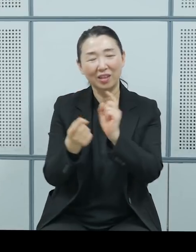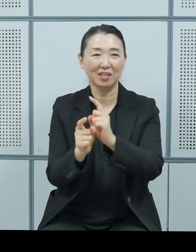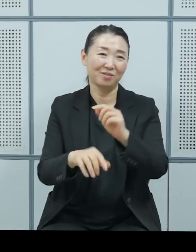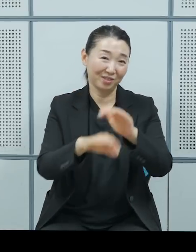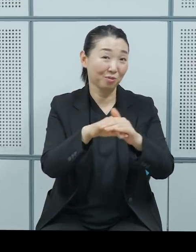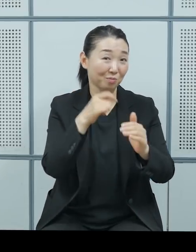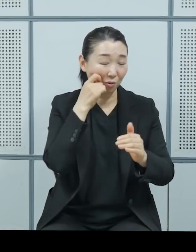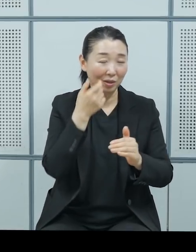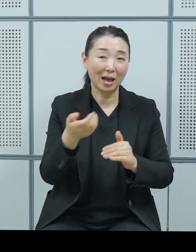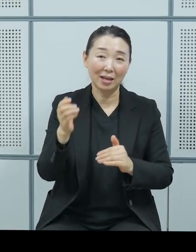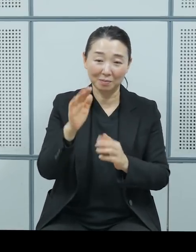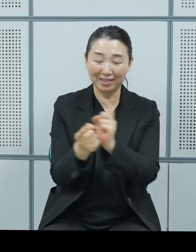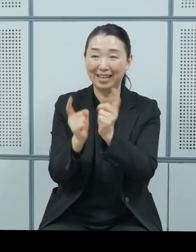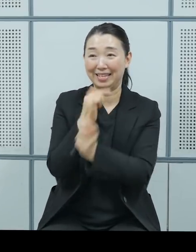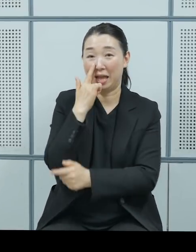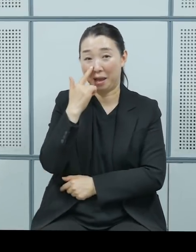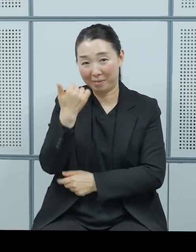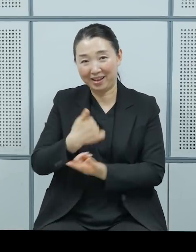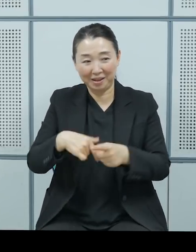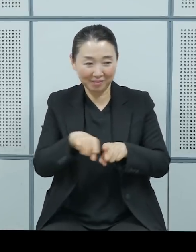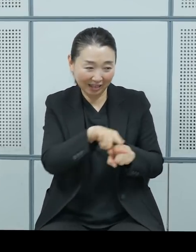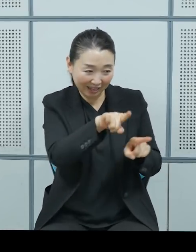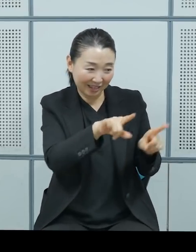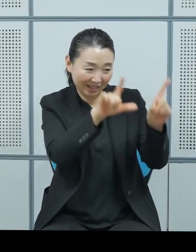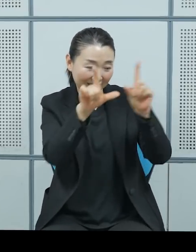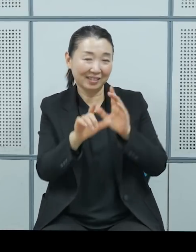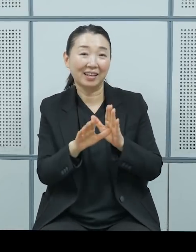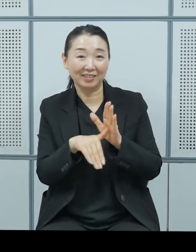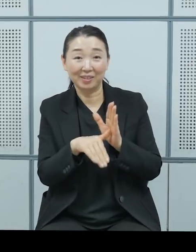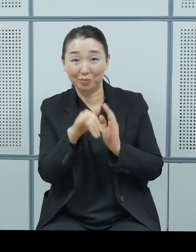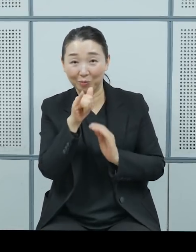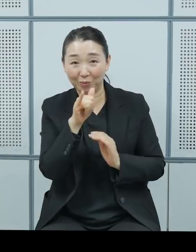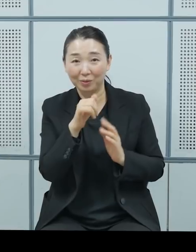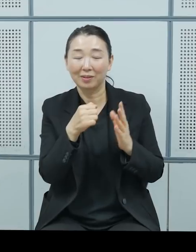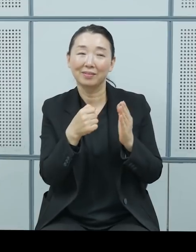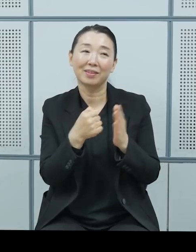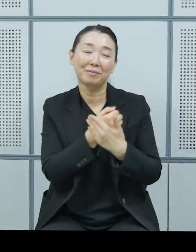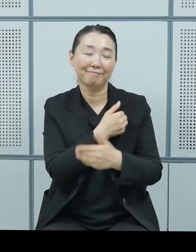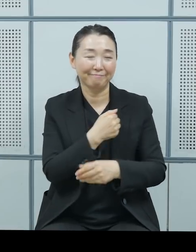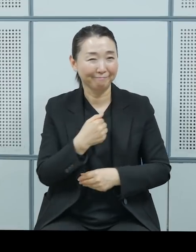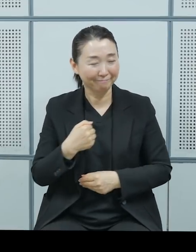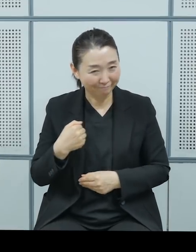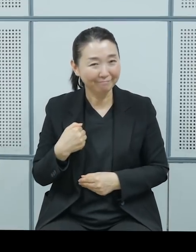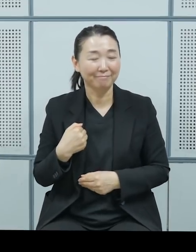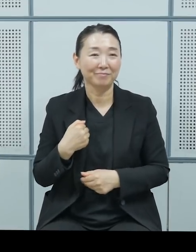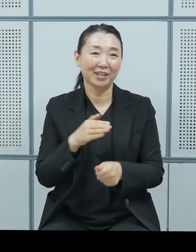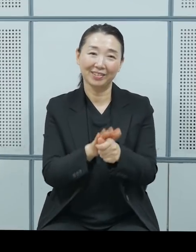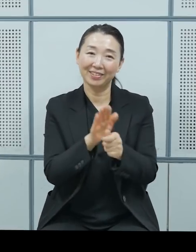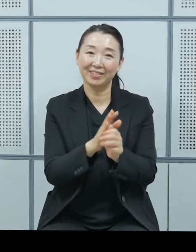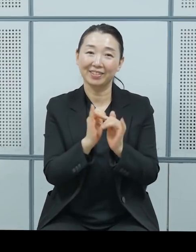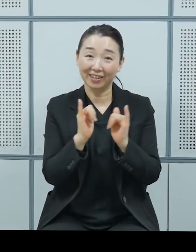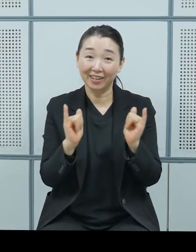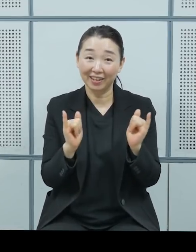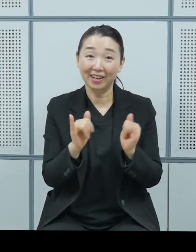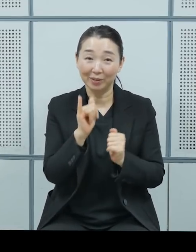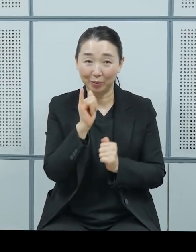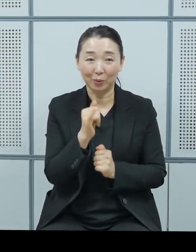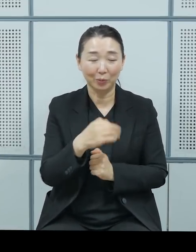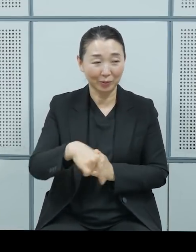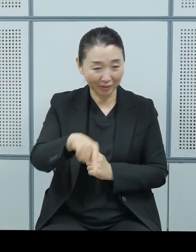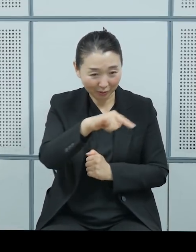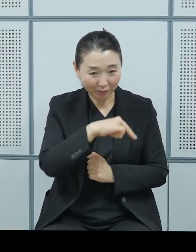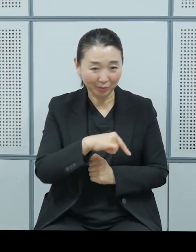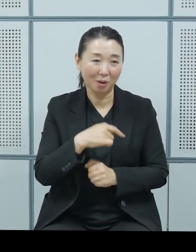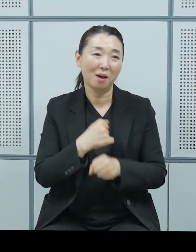없는데 그래도 아빠가 함께 자기들하고 삶을 살아가니까 든든하게 어떤 지지자가 되고 또